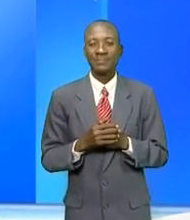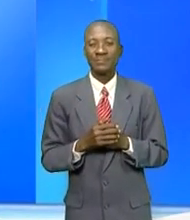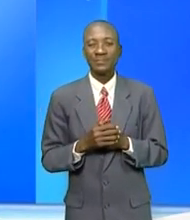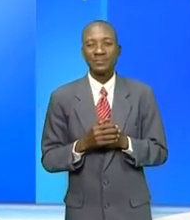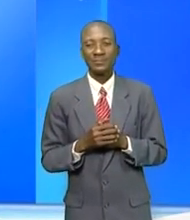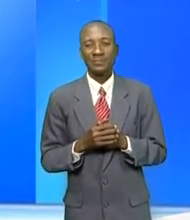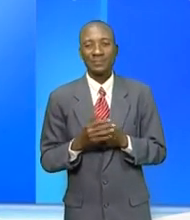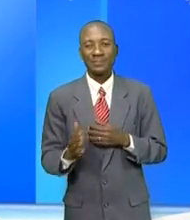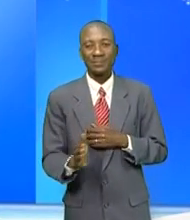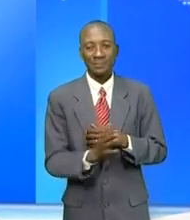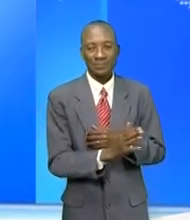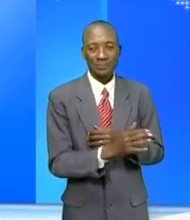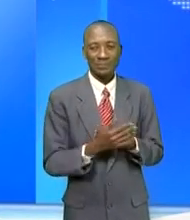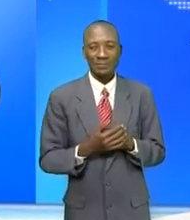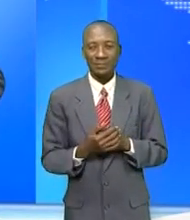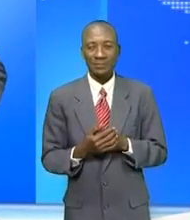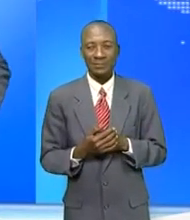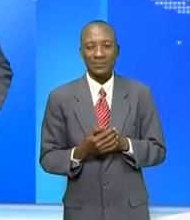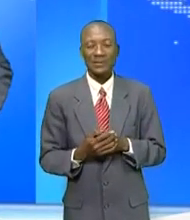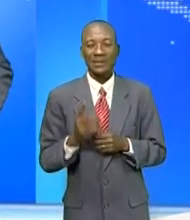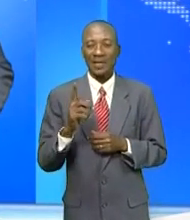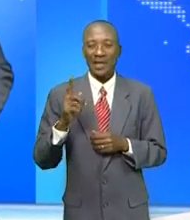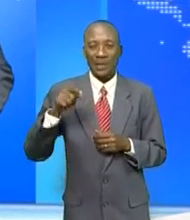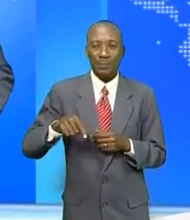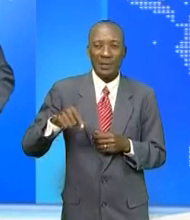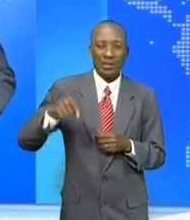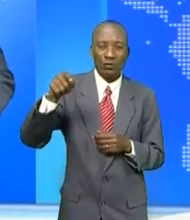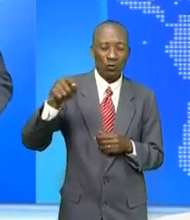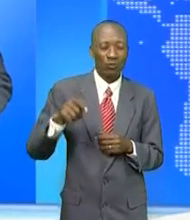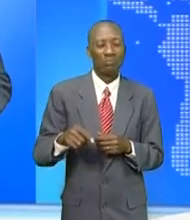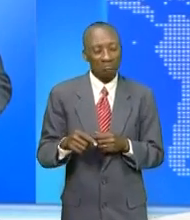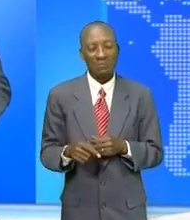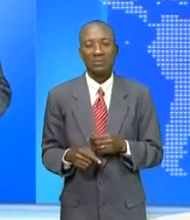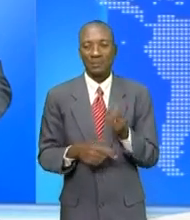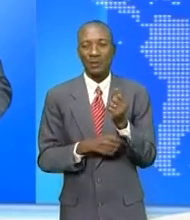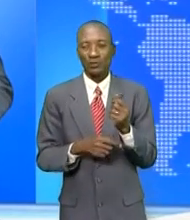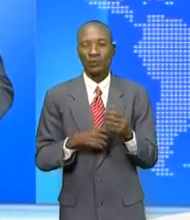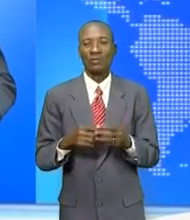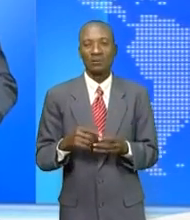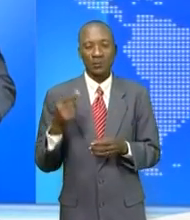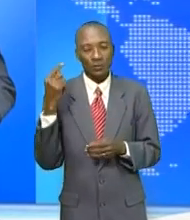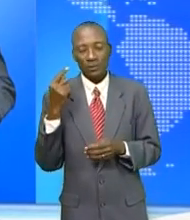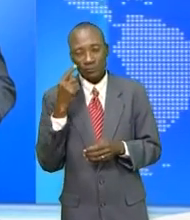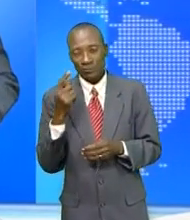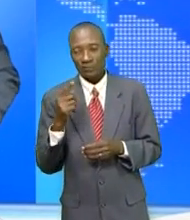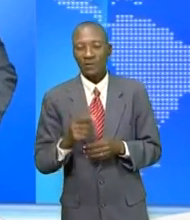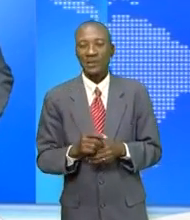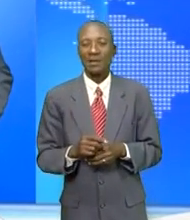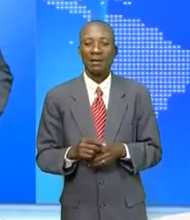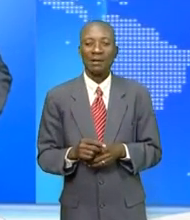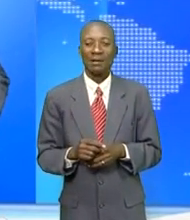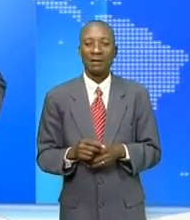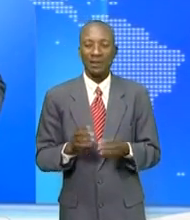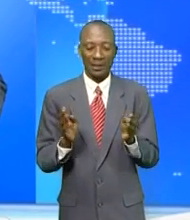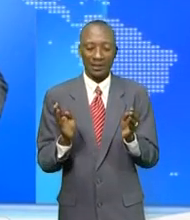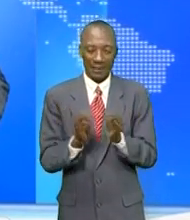près d'un million connectés par visioconférence pour prendre part au 6e rallye de l'espoir qui se tient d'habitude en Corée du Sud et